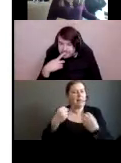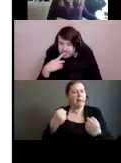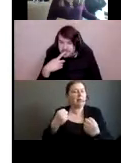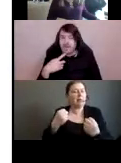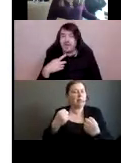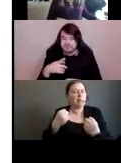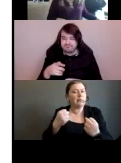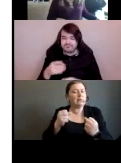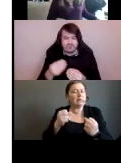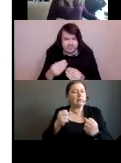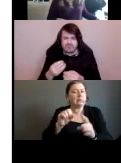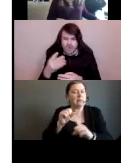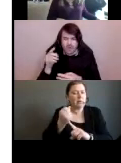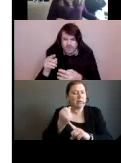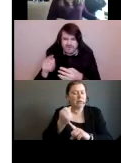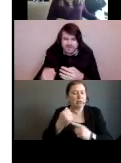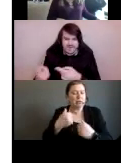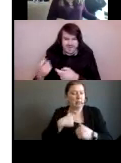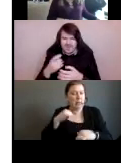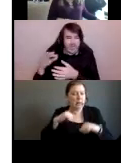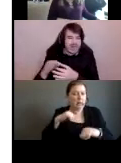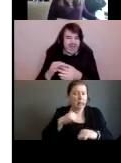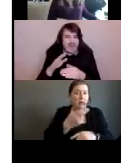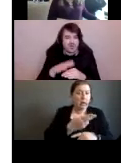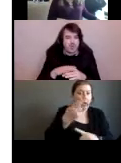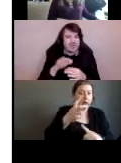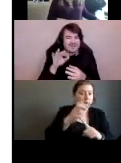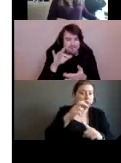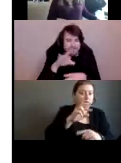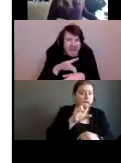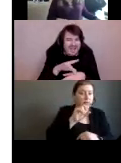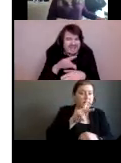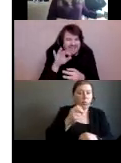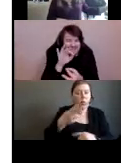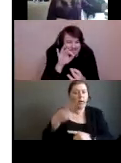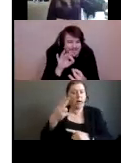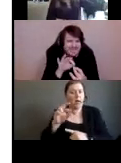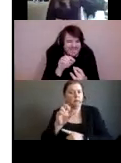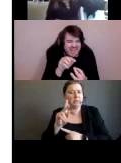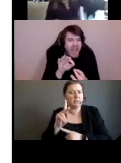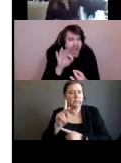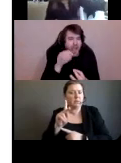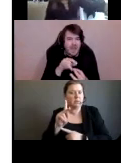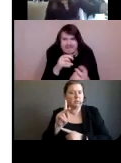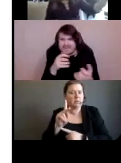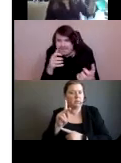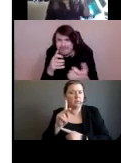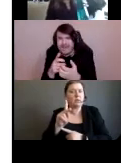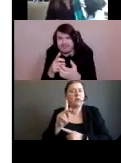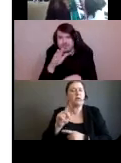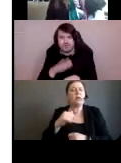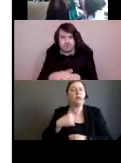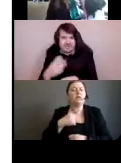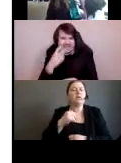Alors, il y a beaucoup de questions particulières à certaines maladies, à savoir si la personne a le risque des problèmes à